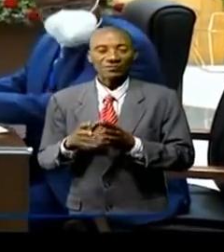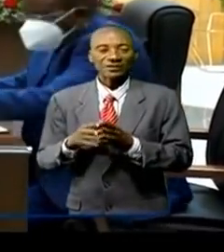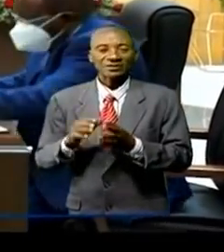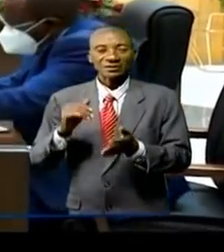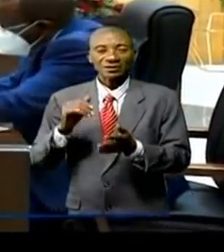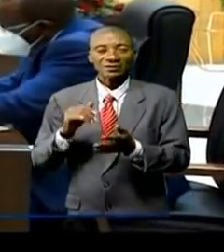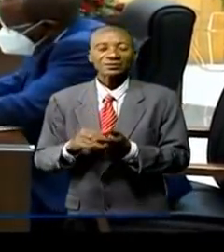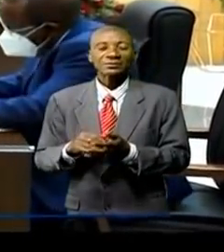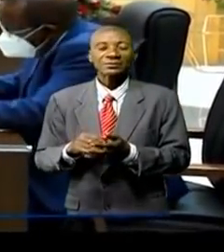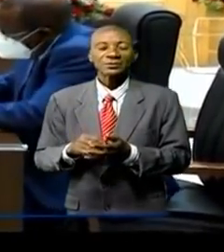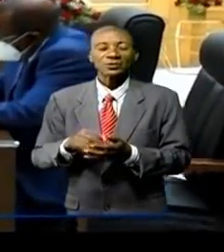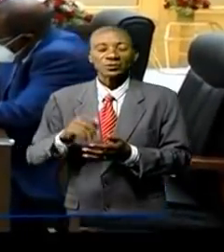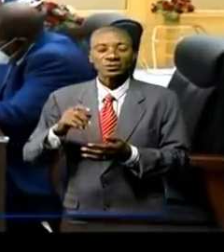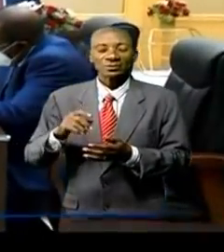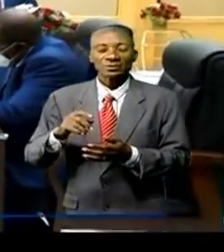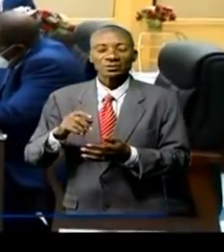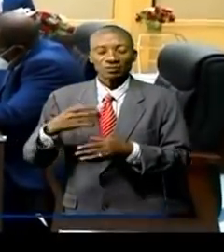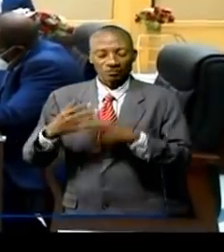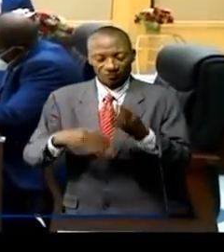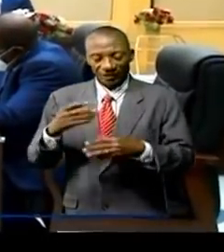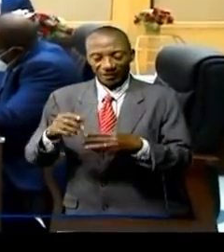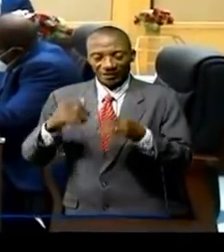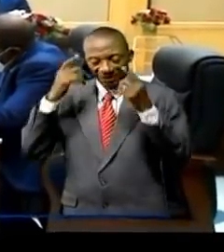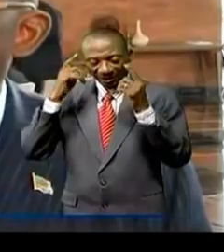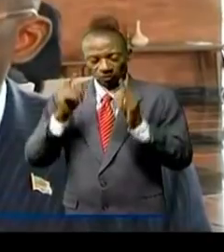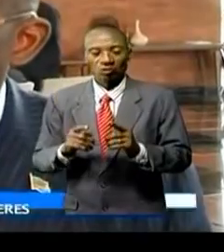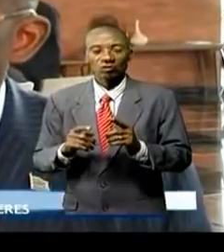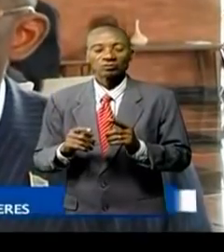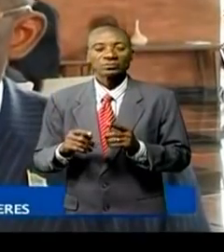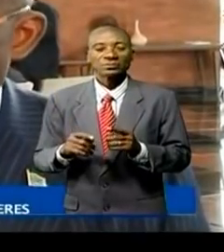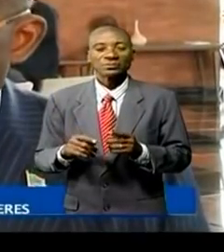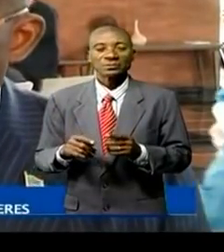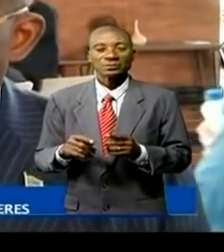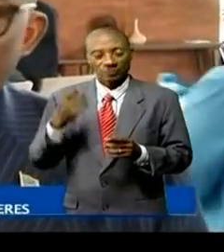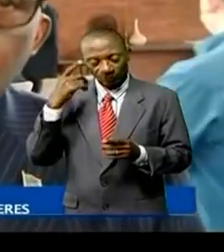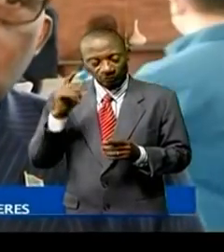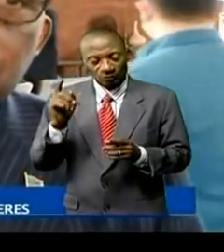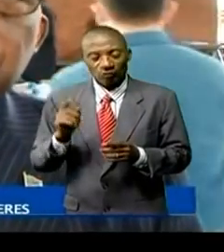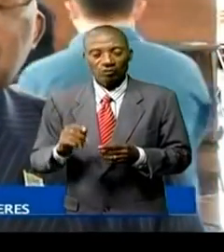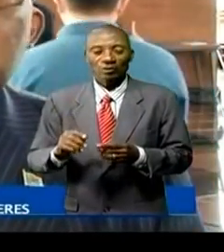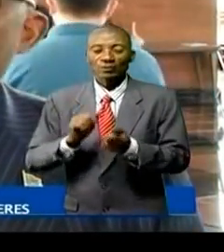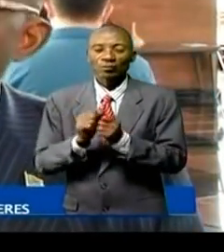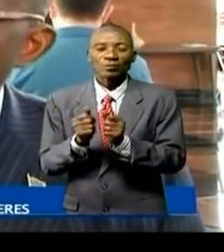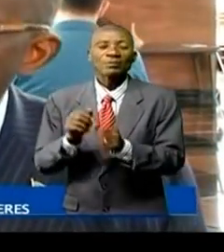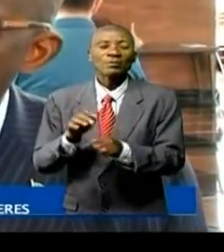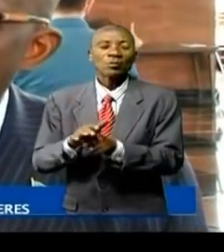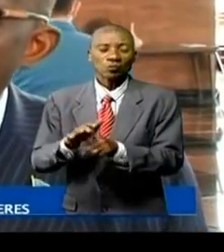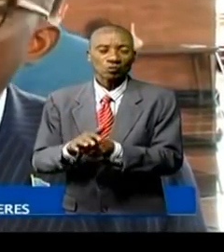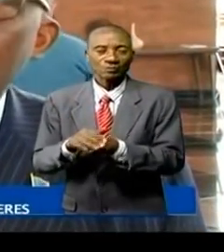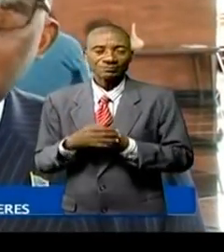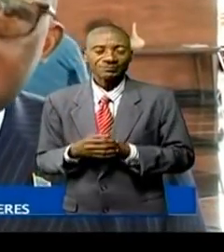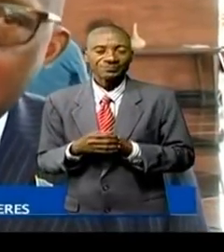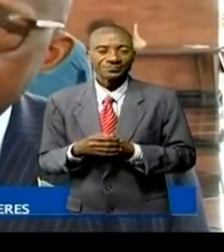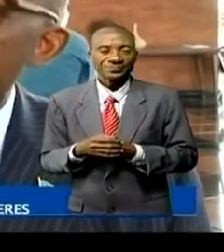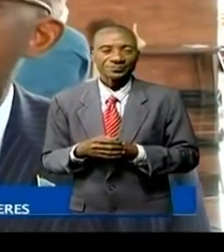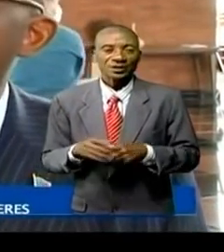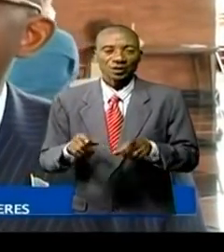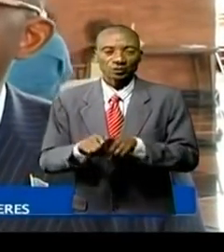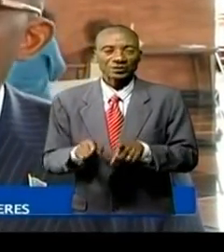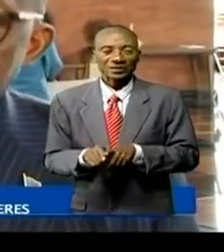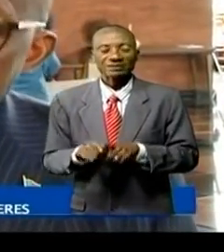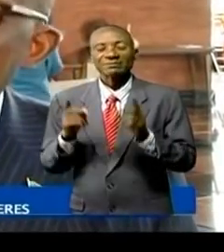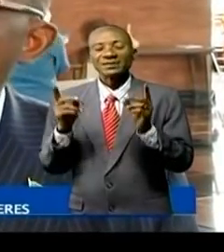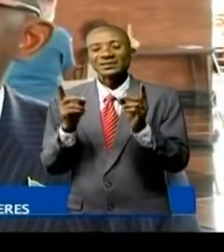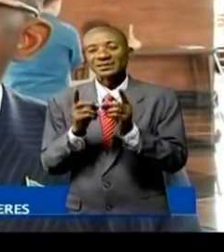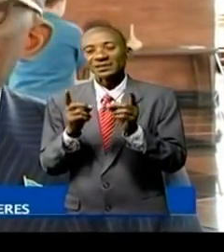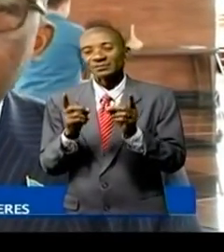accords. Là, il y a des responsabilités qui incombent à l'État, au gouvernement donc, mais il y a aussi le dynamisme,